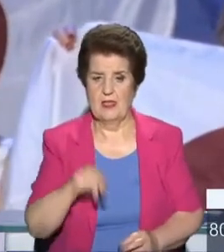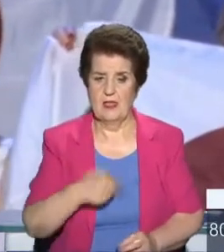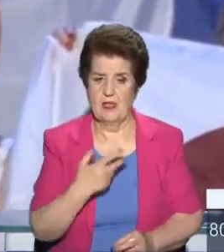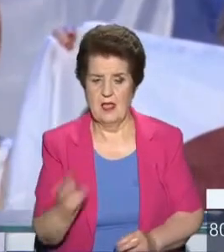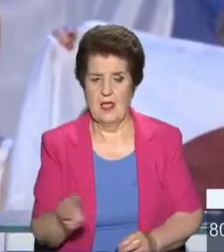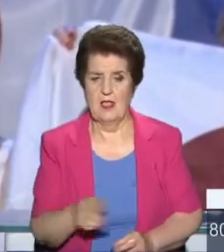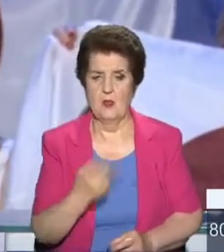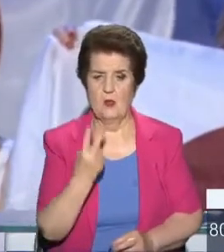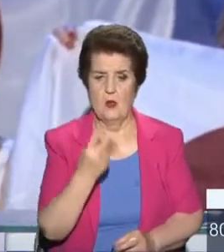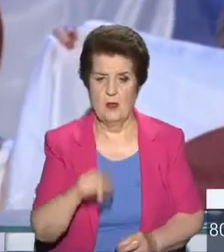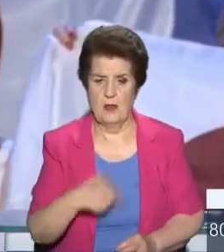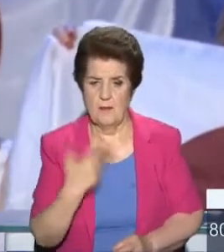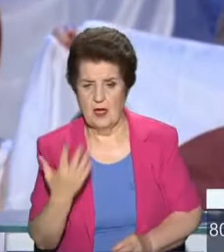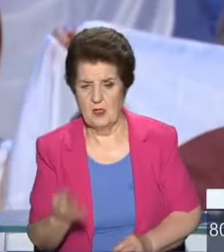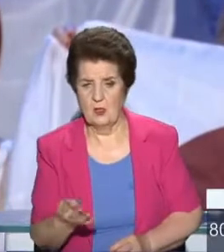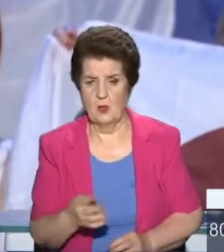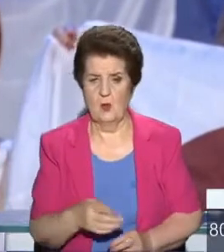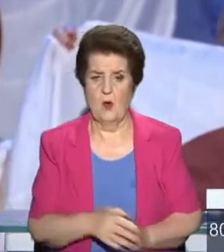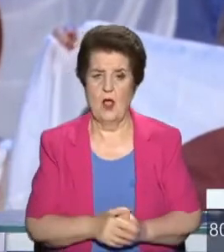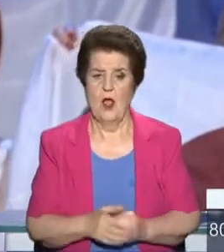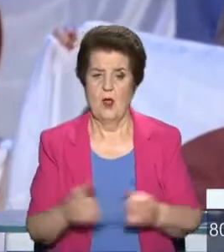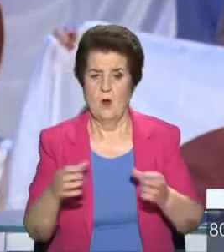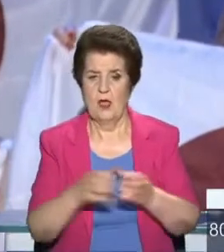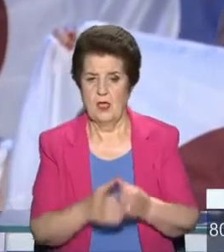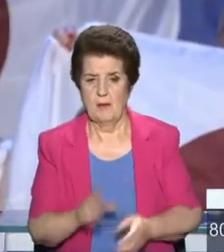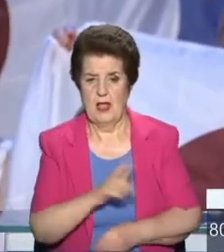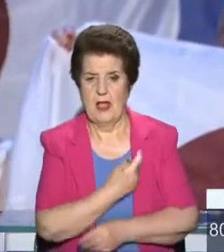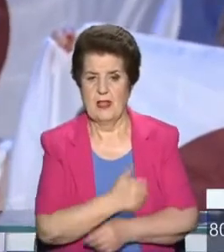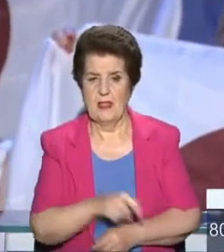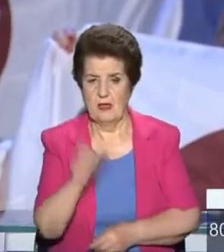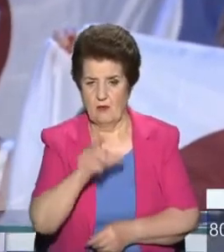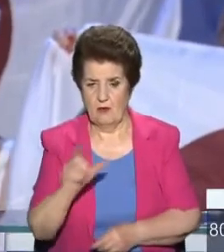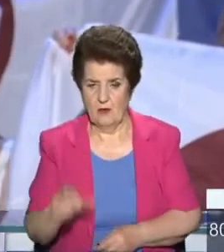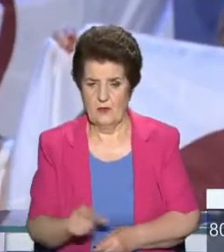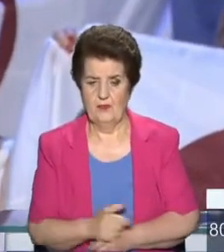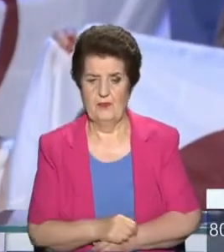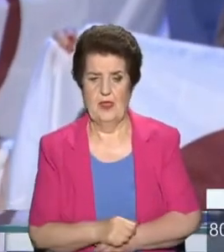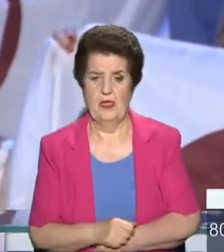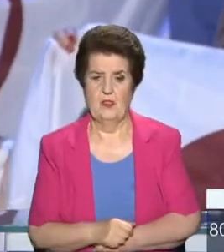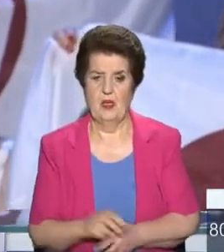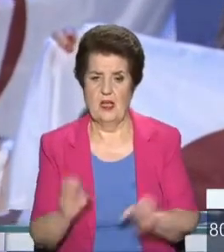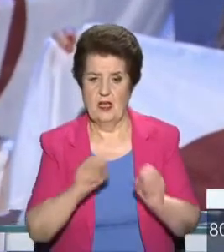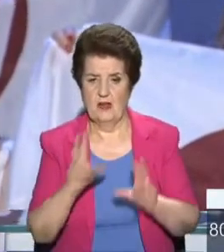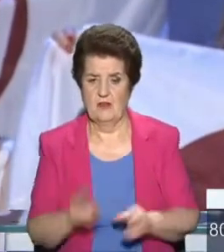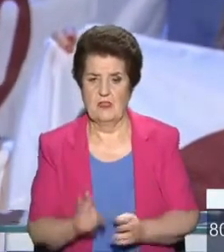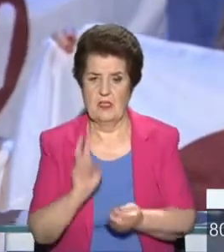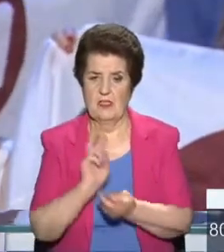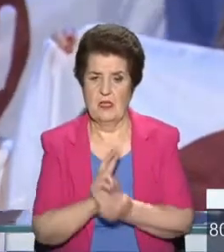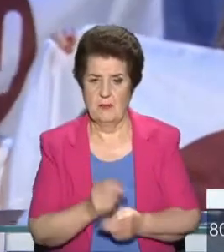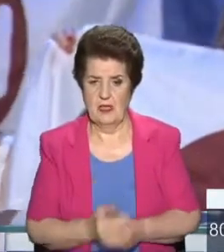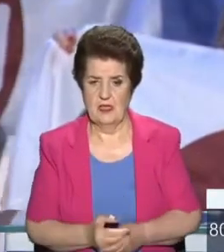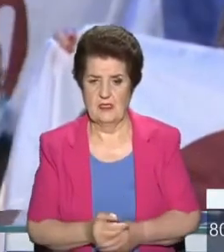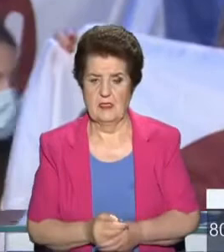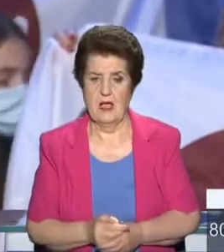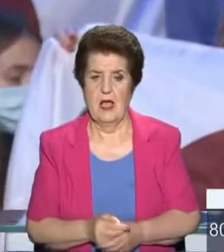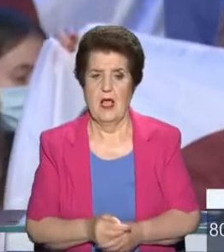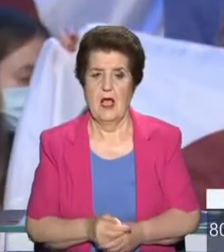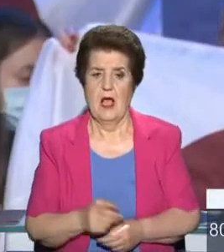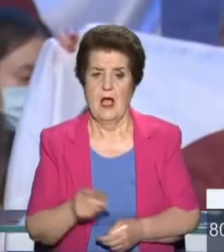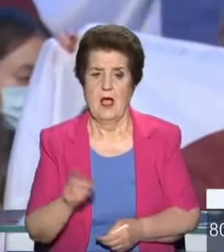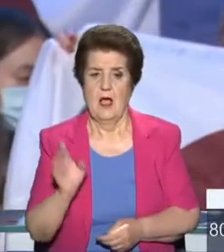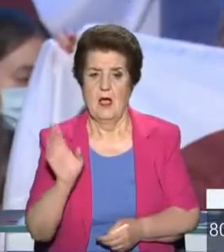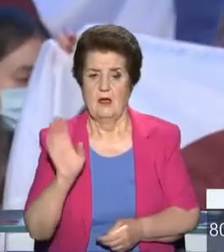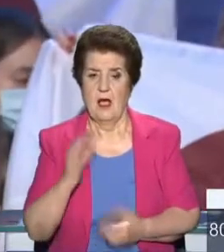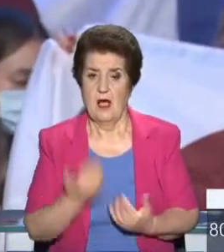apoi 2,4 cu o în echipă de medici calificați vreau pe a fost întâmpinat sub paza au fost denigrati